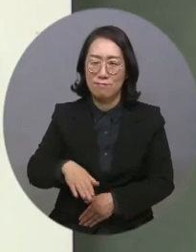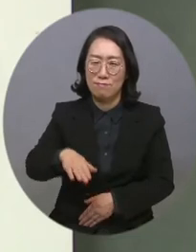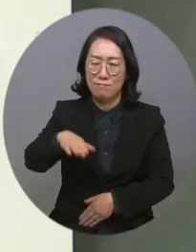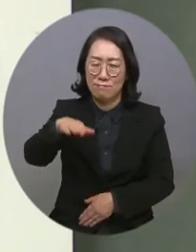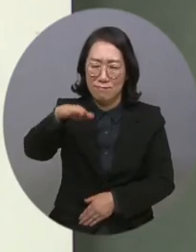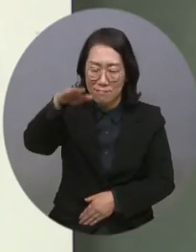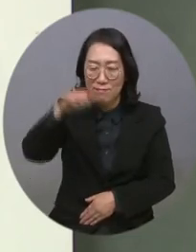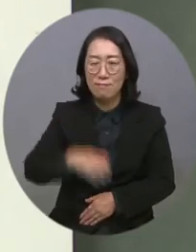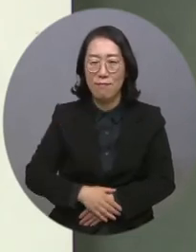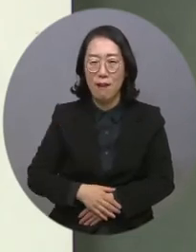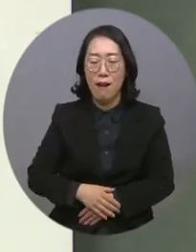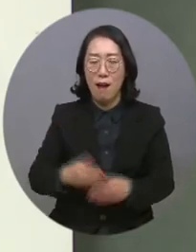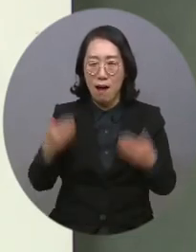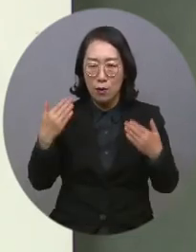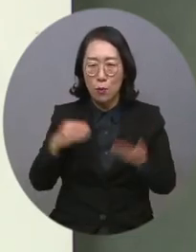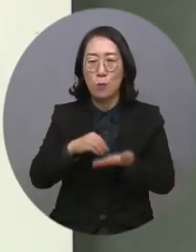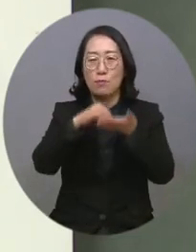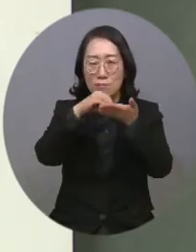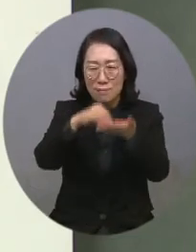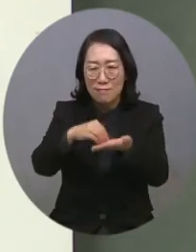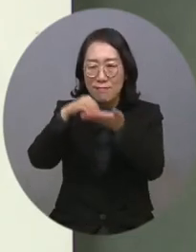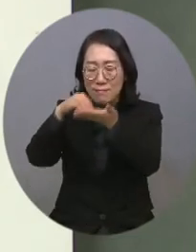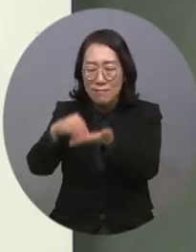하시고 그런 과정에